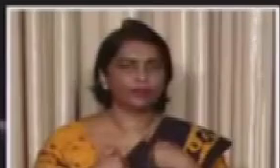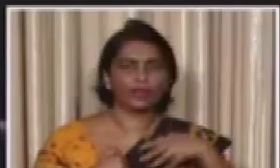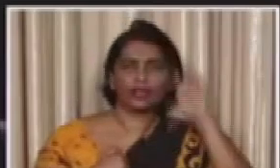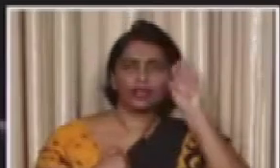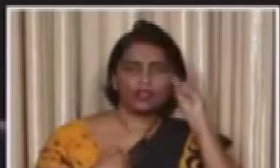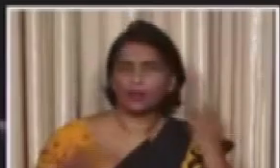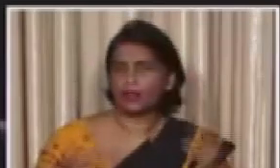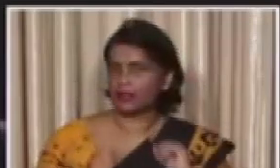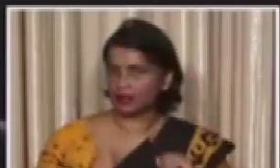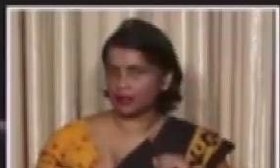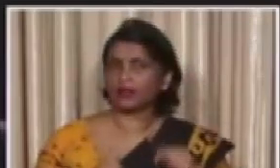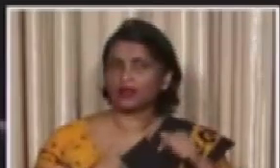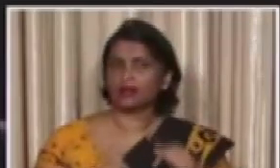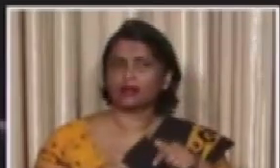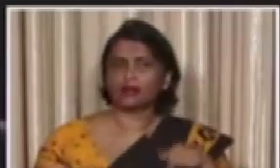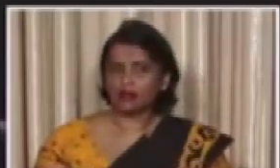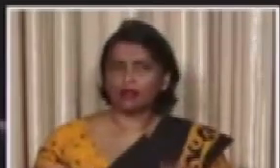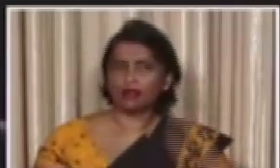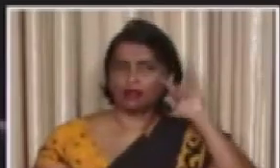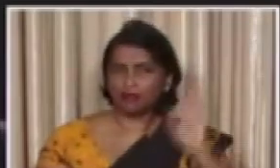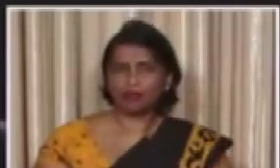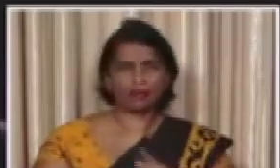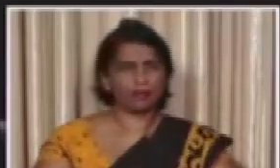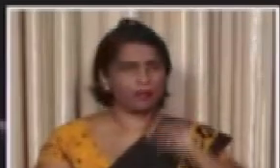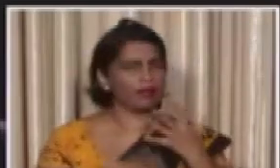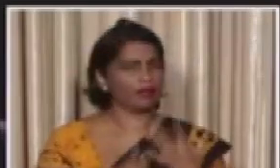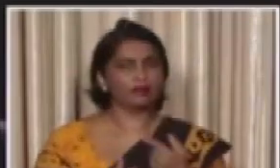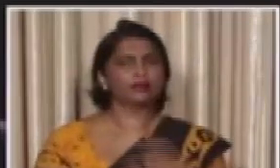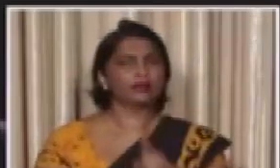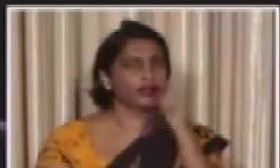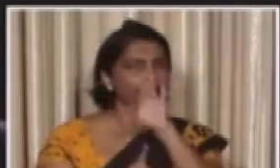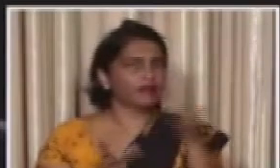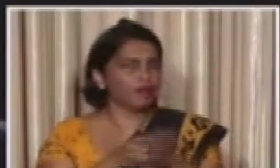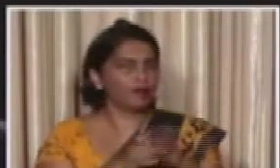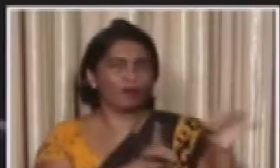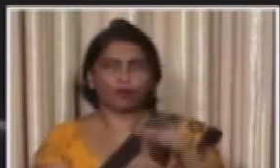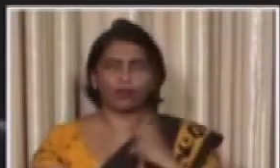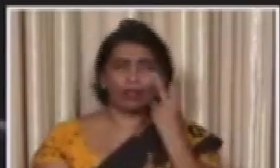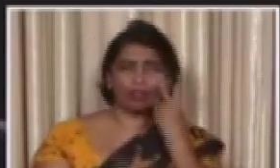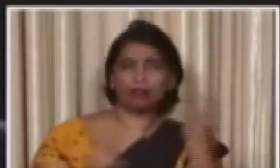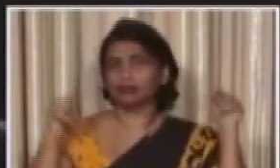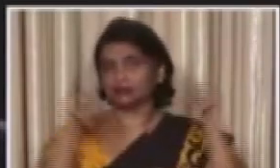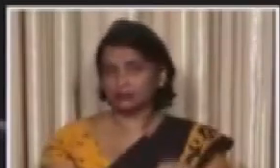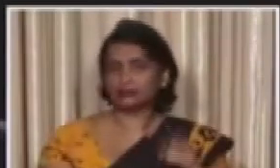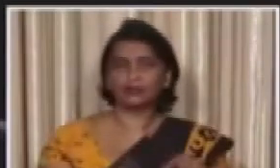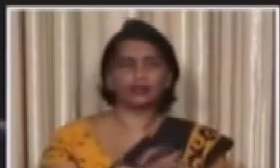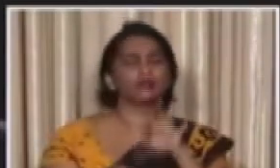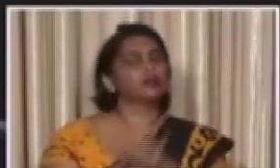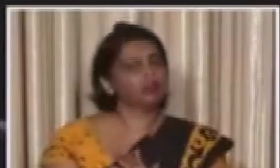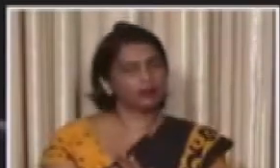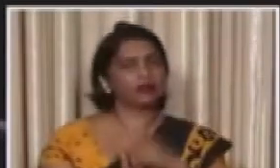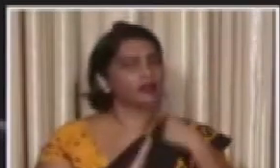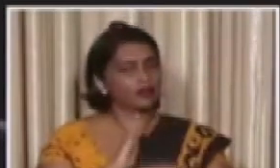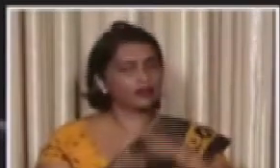ගන්න බැරි? ඇයි මේ අනවශ්‍ය අවධානමක් ගත්තේ? එකම කඳවුරෙන් දෙන්නෙක් තරග කරන්නට ගත් තීන්දුව නිසා